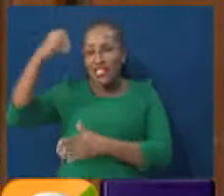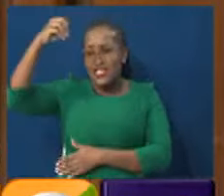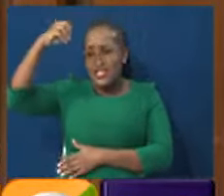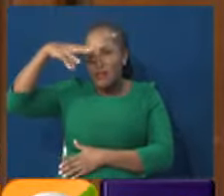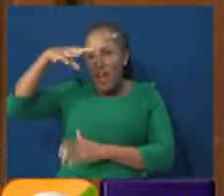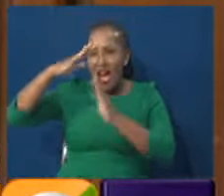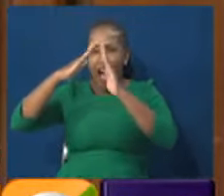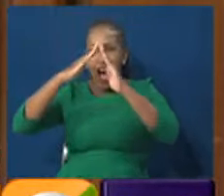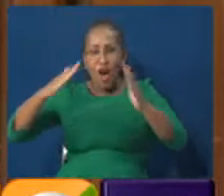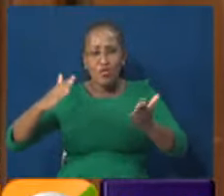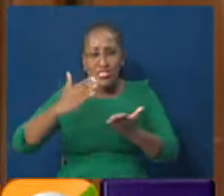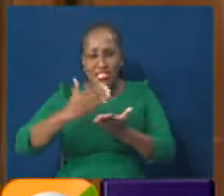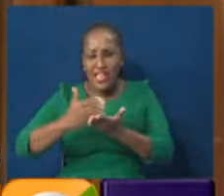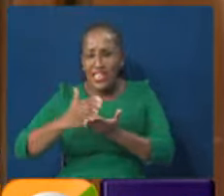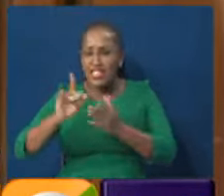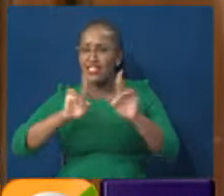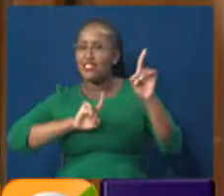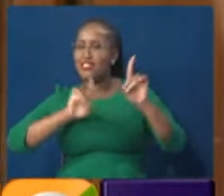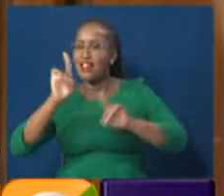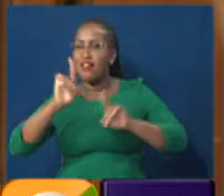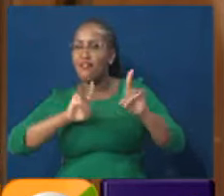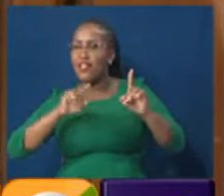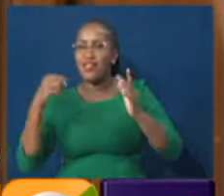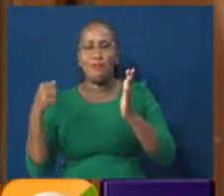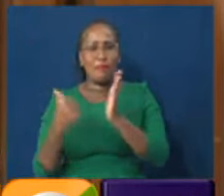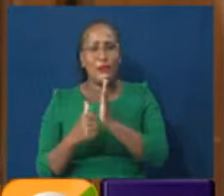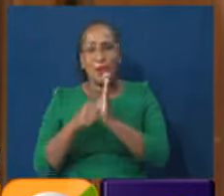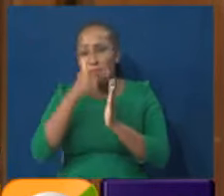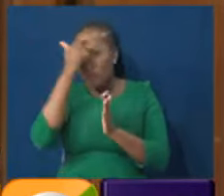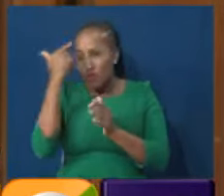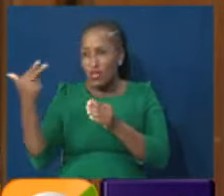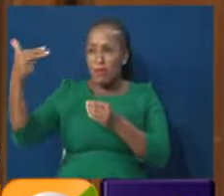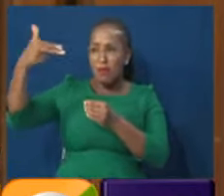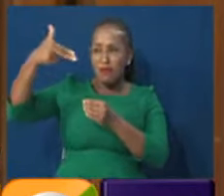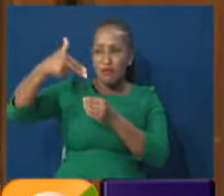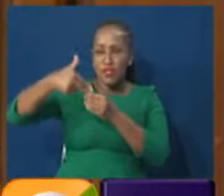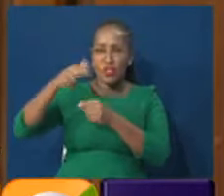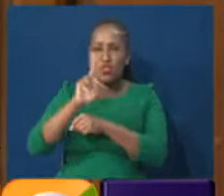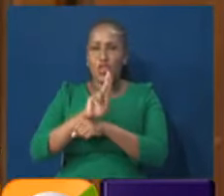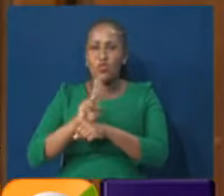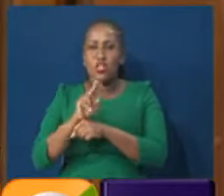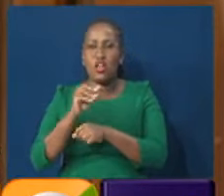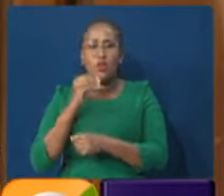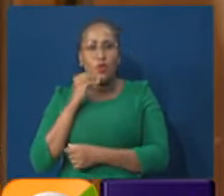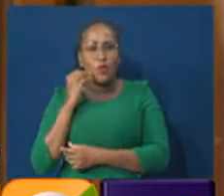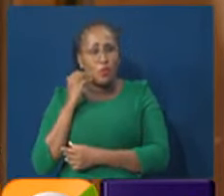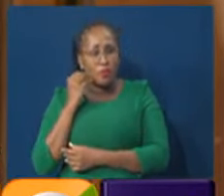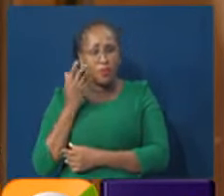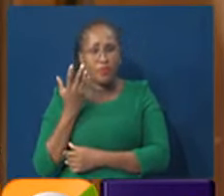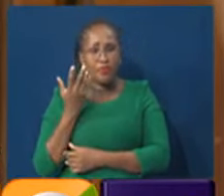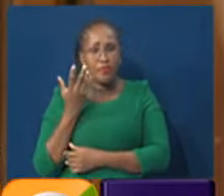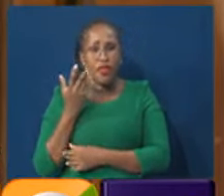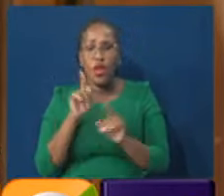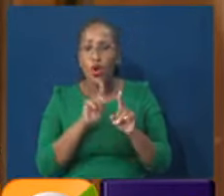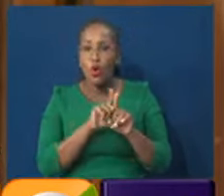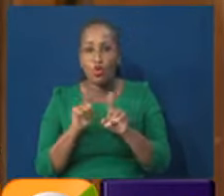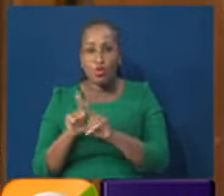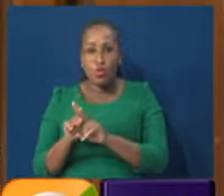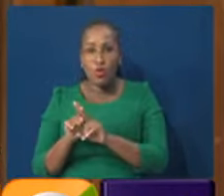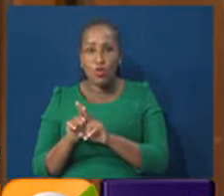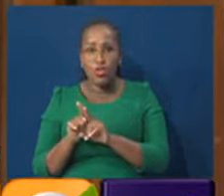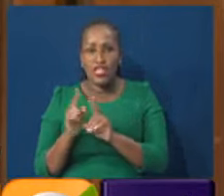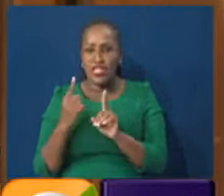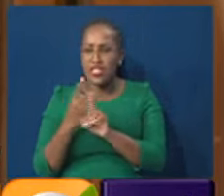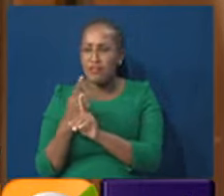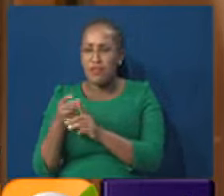kulipa, usafiri, kwa sababu ya mafuta ambayo tunayotumia katika manyumba zetu na pia katika njia